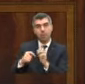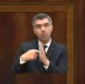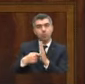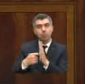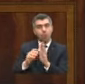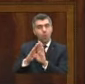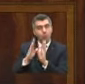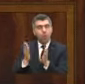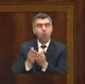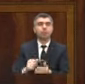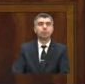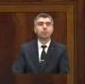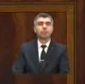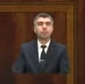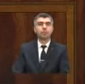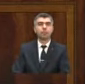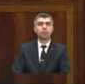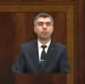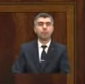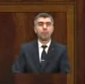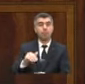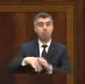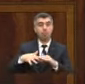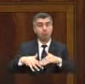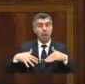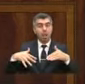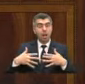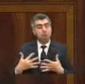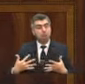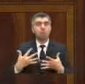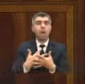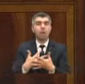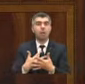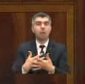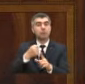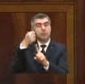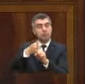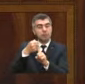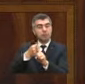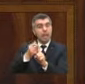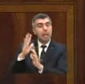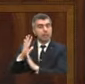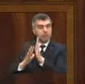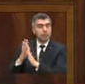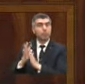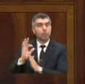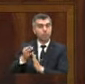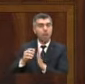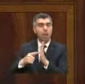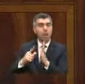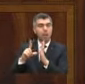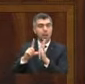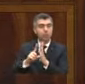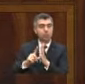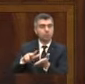المهم جدا. إذن البرلمان سيكون شريك في هذا الورش، كان شريكا في في القوانين التي